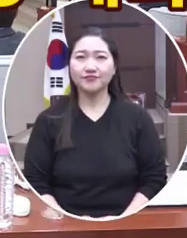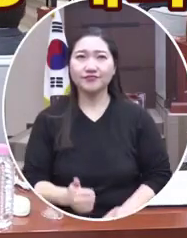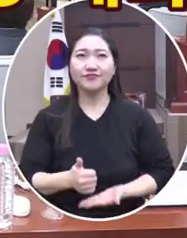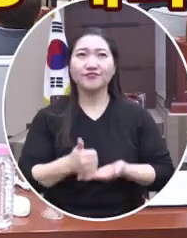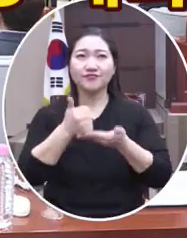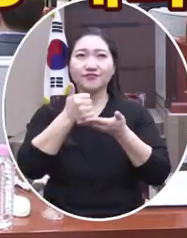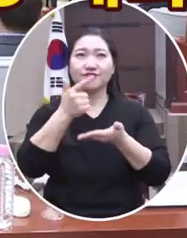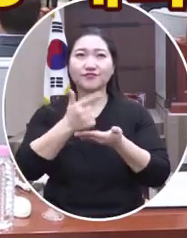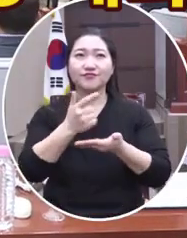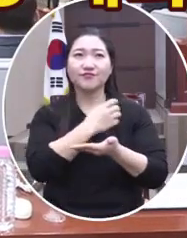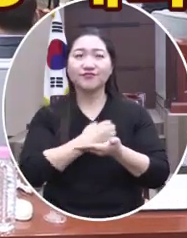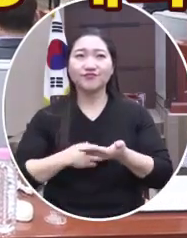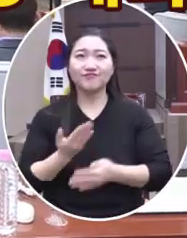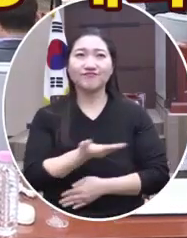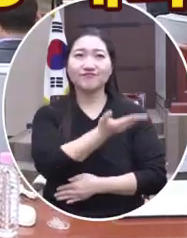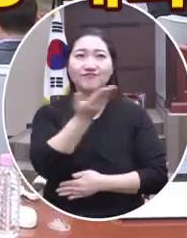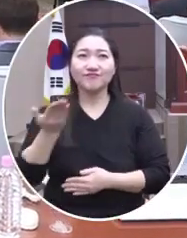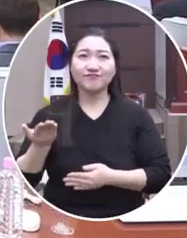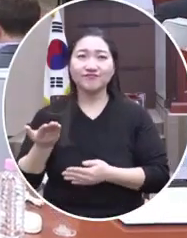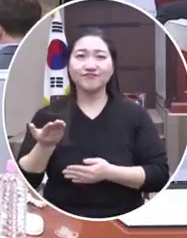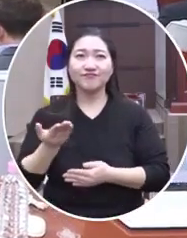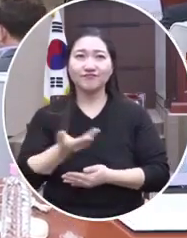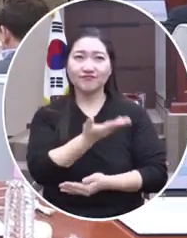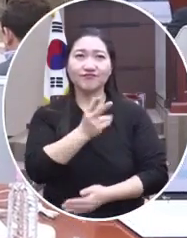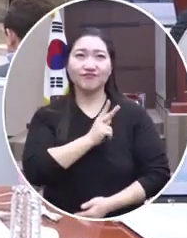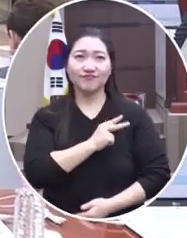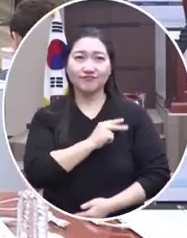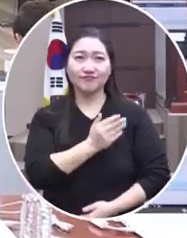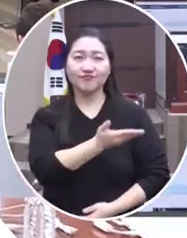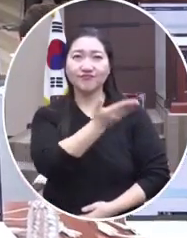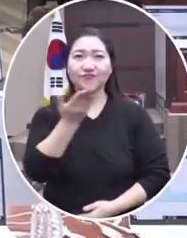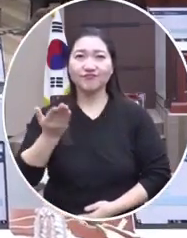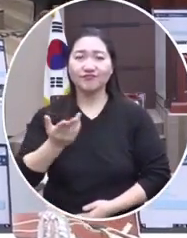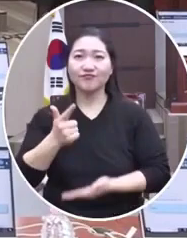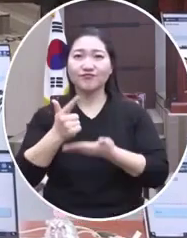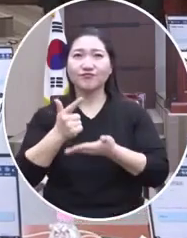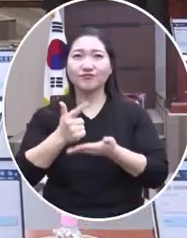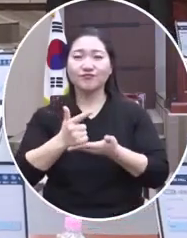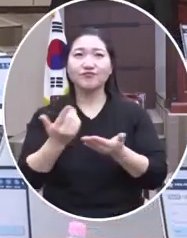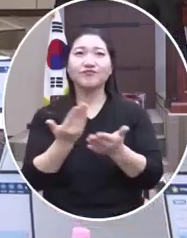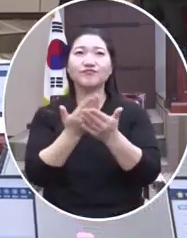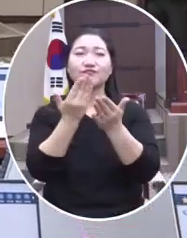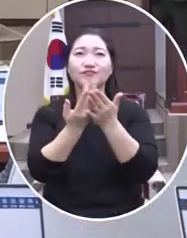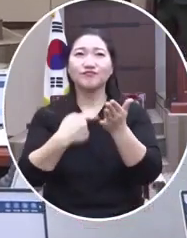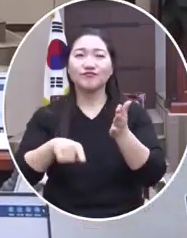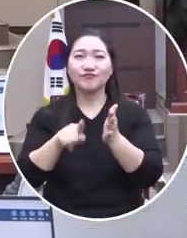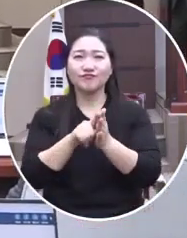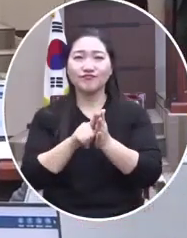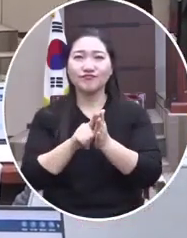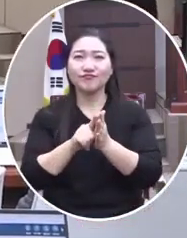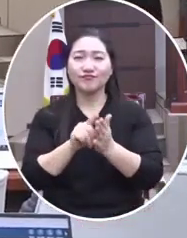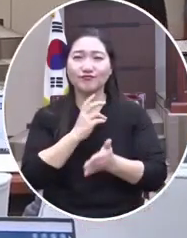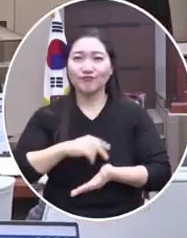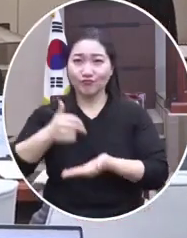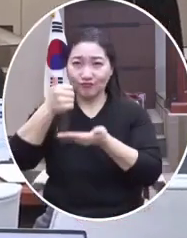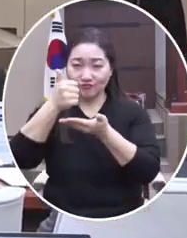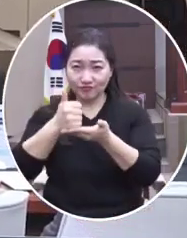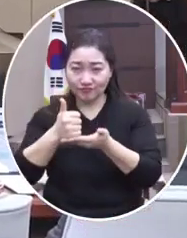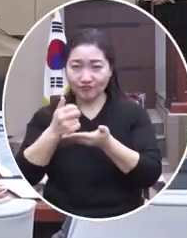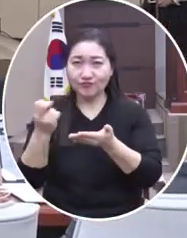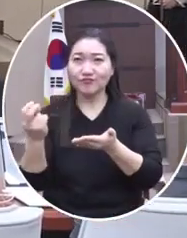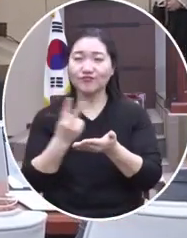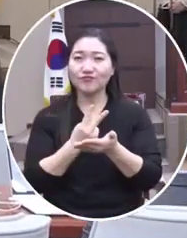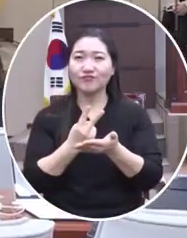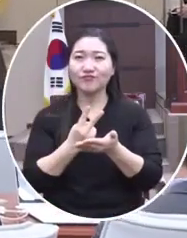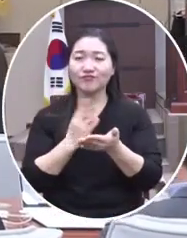전개하는 노원 구민 여러분과 동료의원 여러분 노원구 발전을 위해 쉬시는 오승록 구청장님을